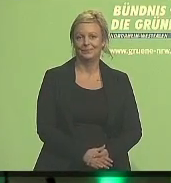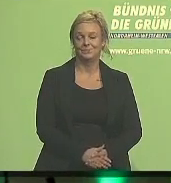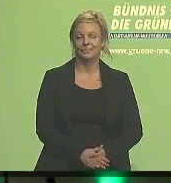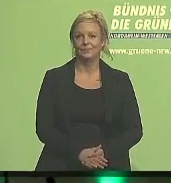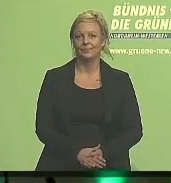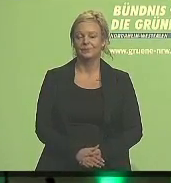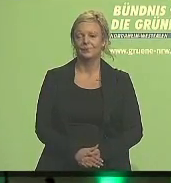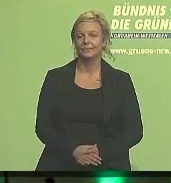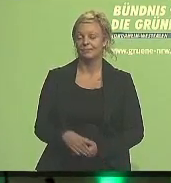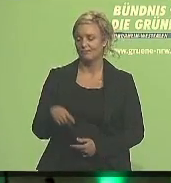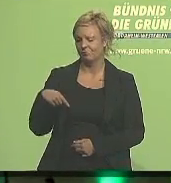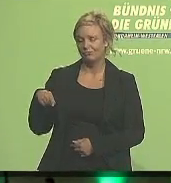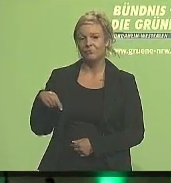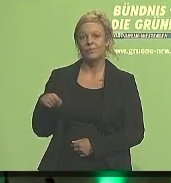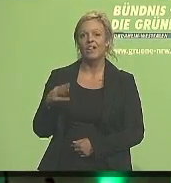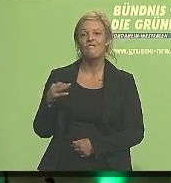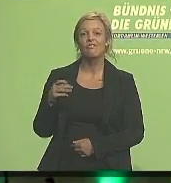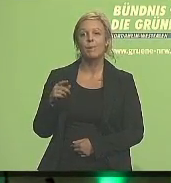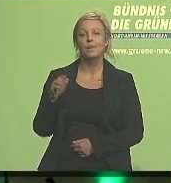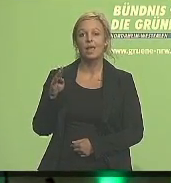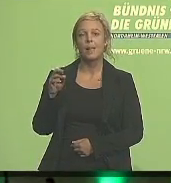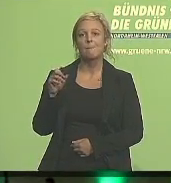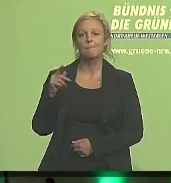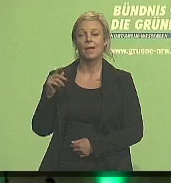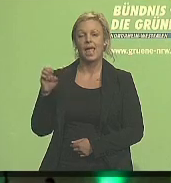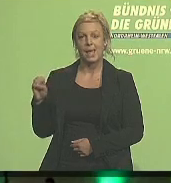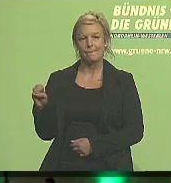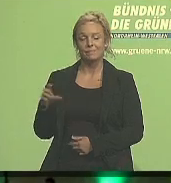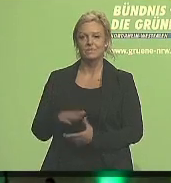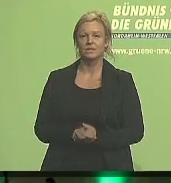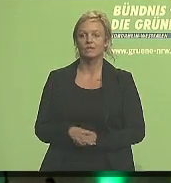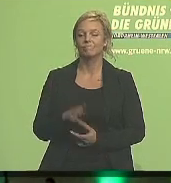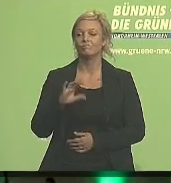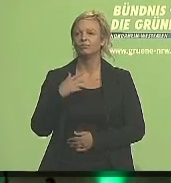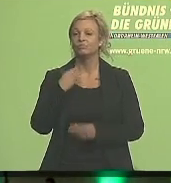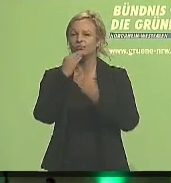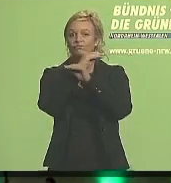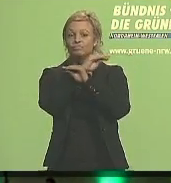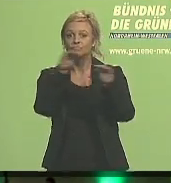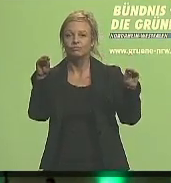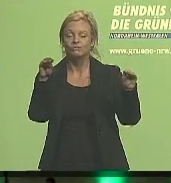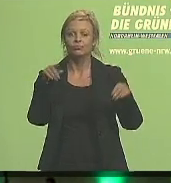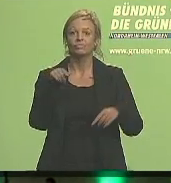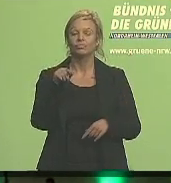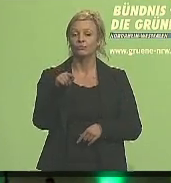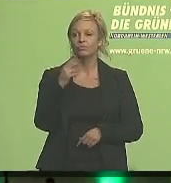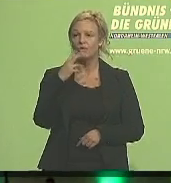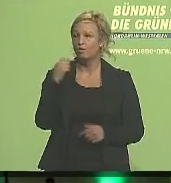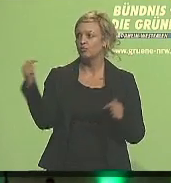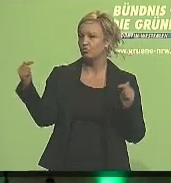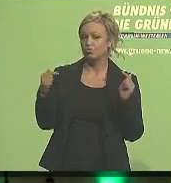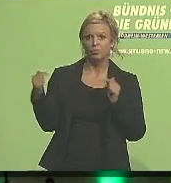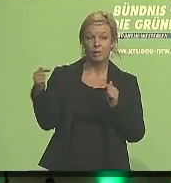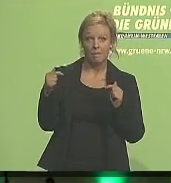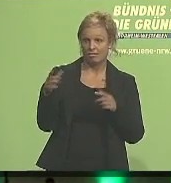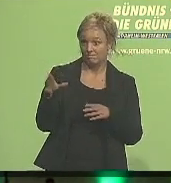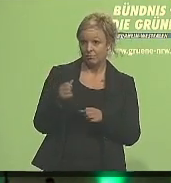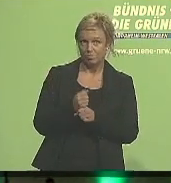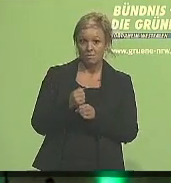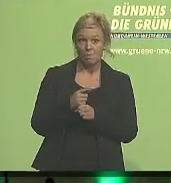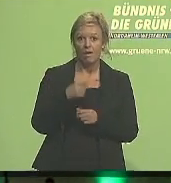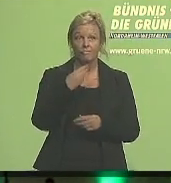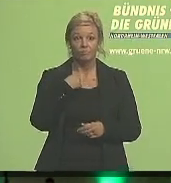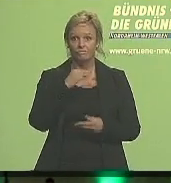Bevor wir zu Wiebke Brems kommen, natürlich nochmal der Hinweis, wenn ihr euch auch noch an der Debatte beteiligen wollt, könnt ihr eure Wortmeldung natürlich auch weiterhin hier